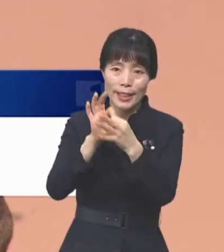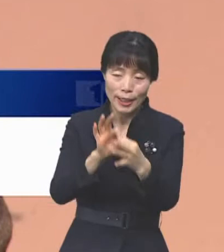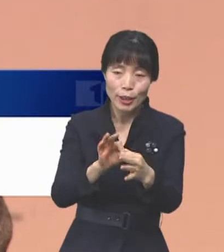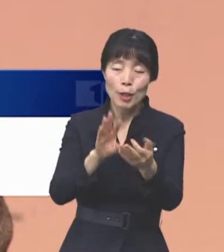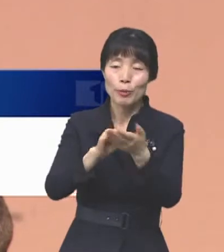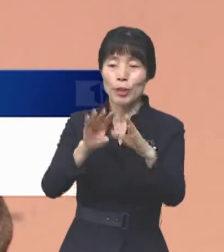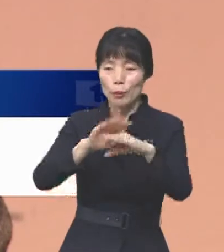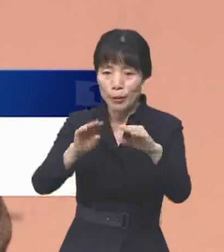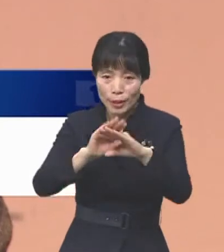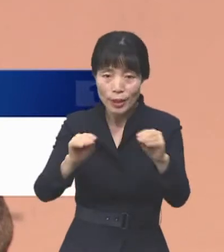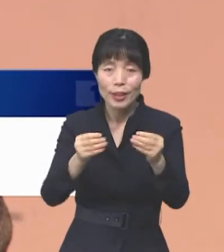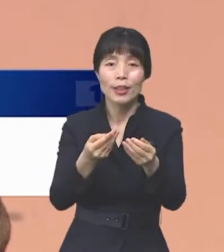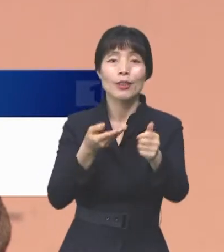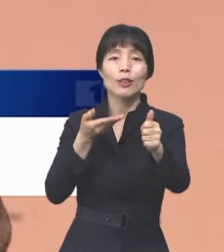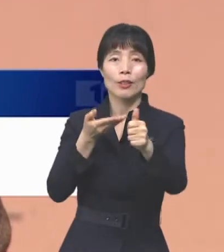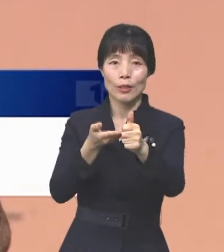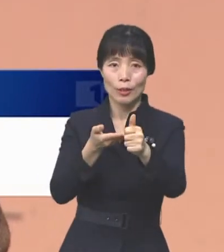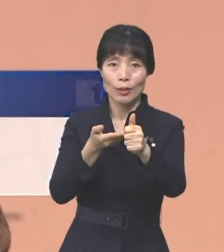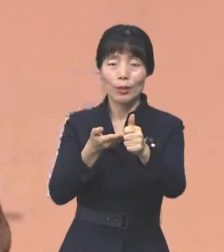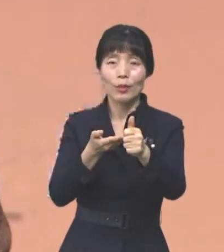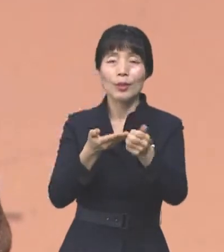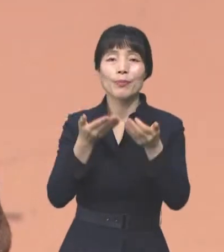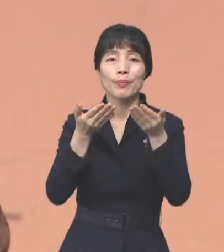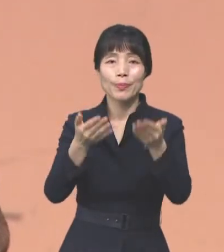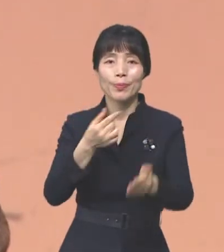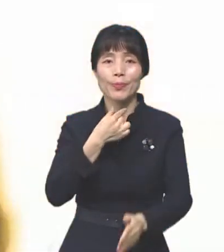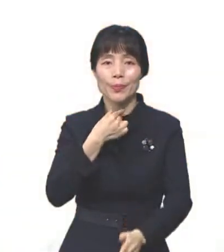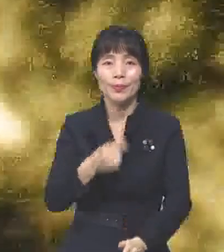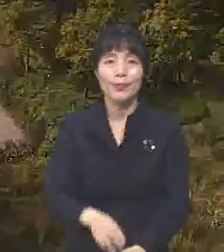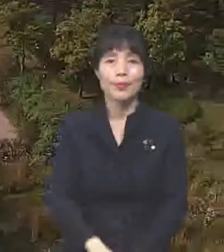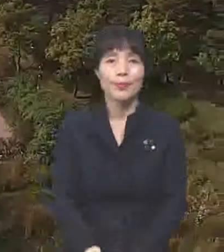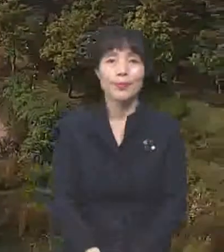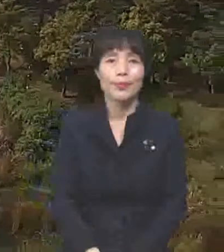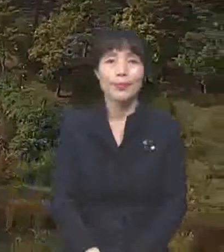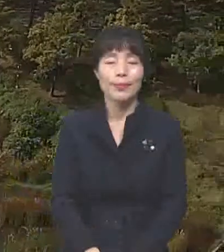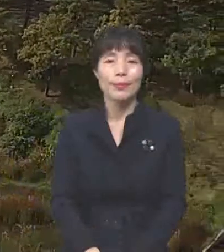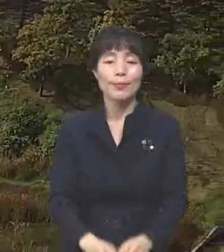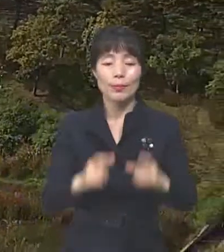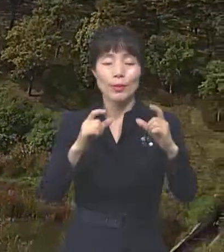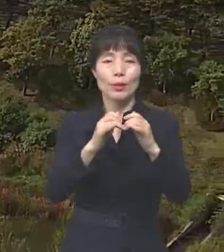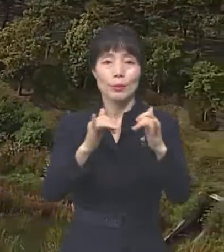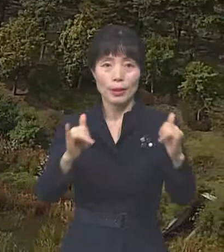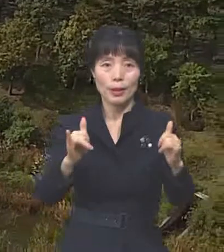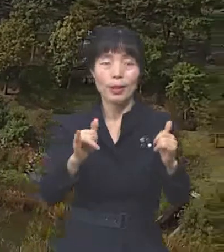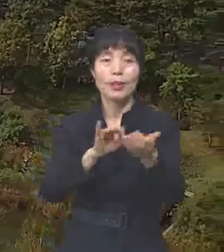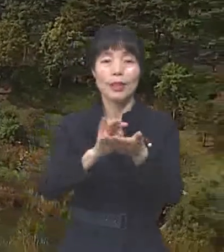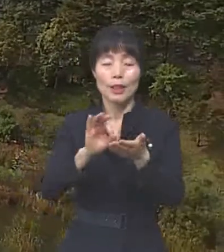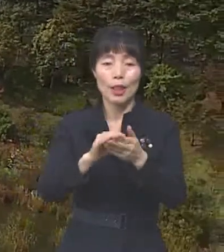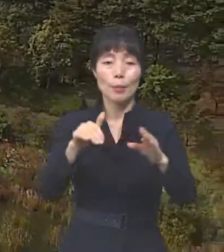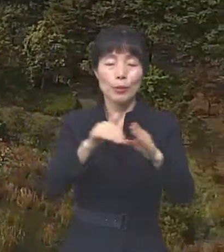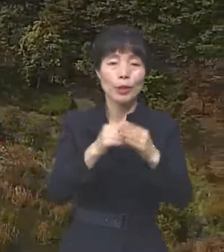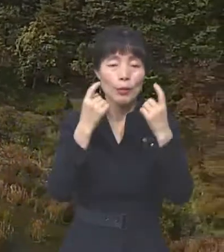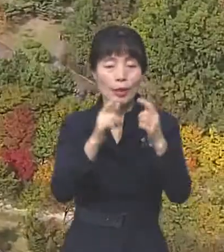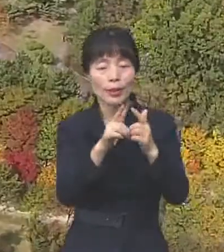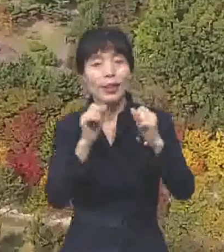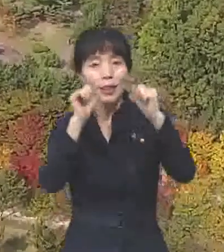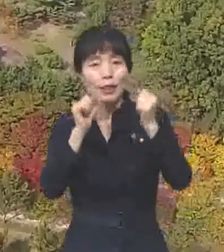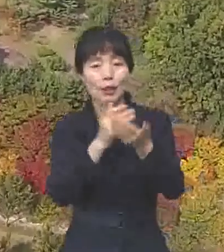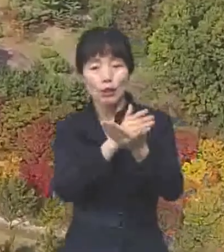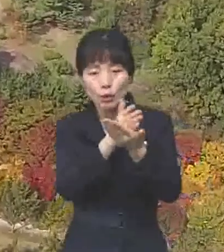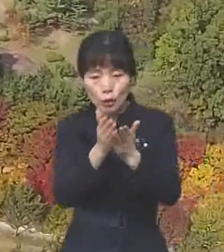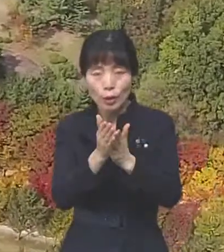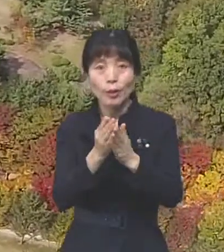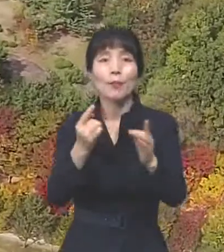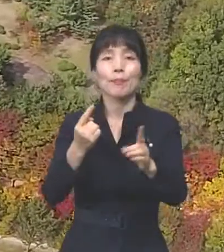민원응대로 행정신뢰도를 향상시키겠습니다. 주민들이 이용하는 문화관광체육시설도